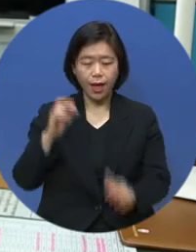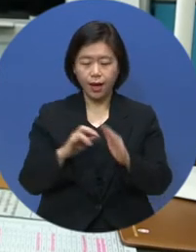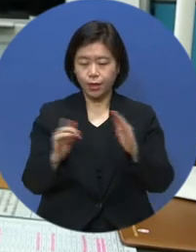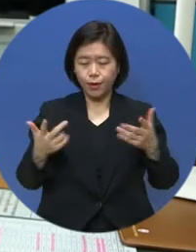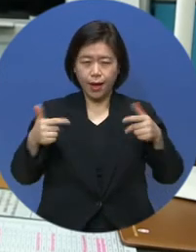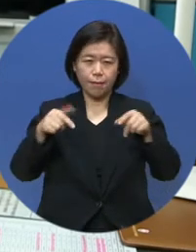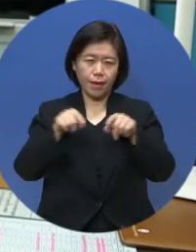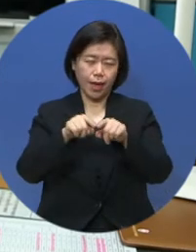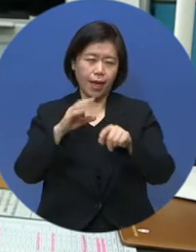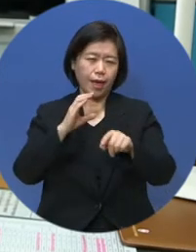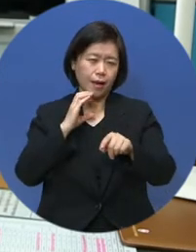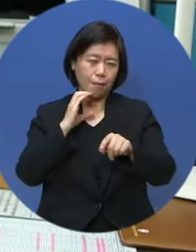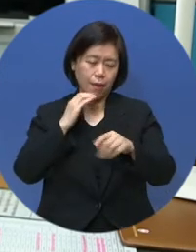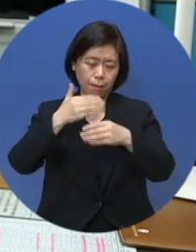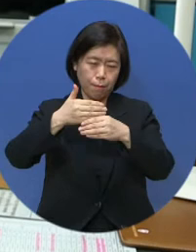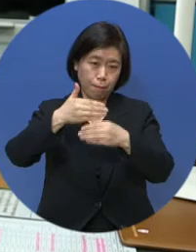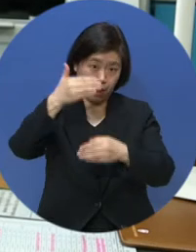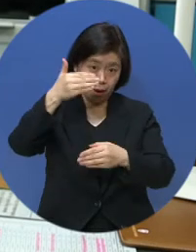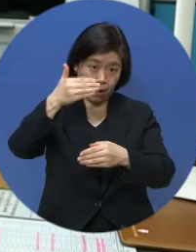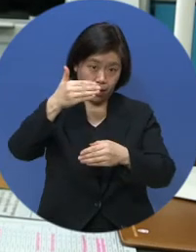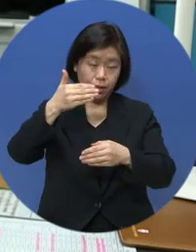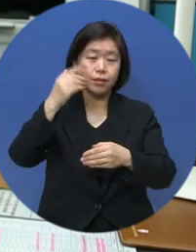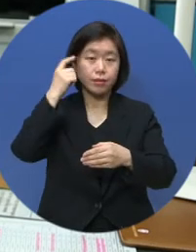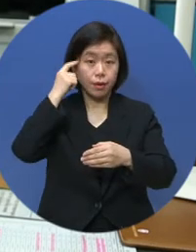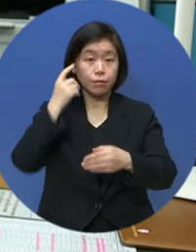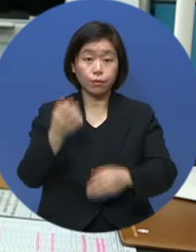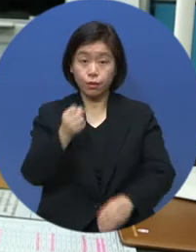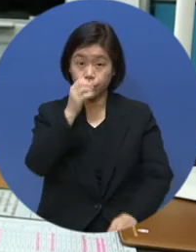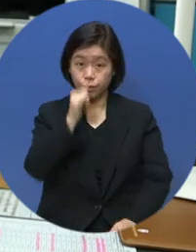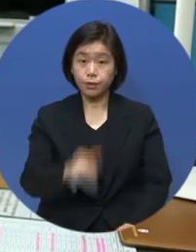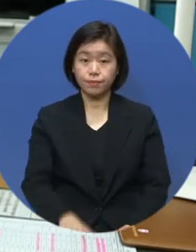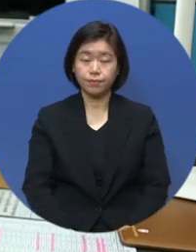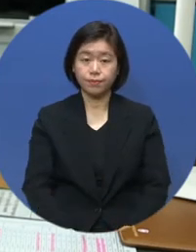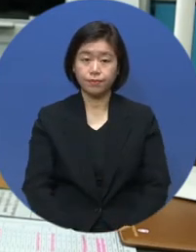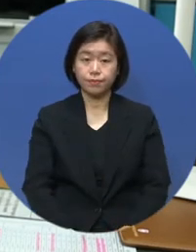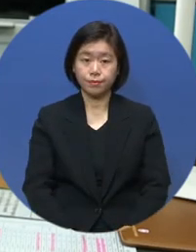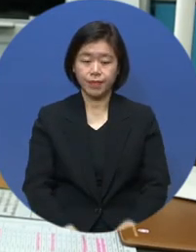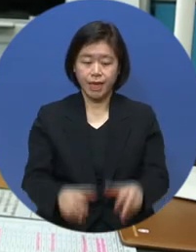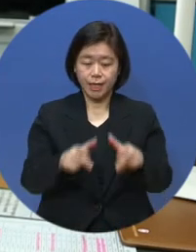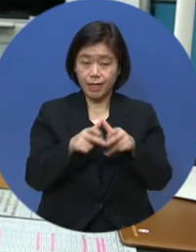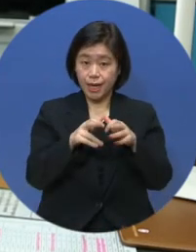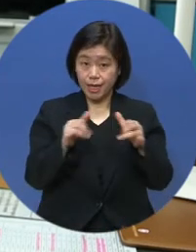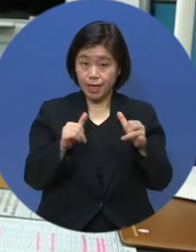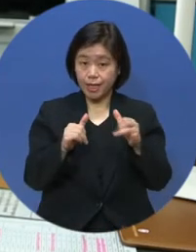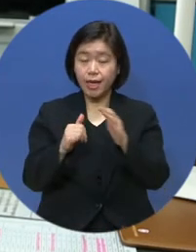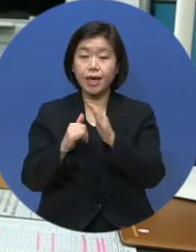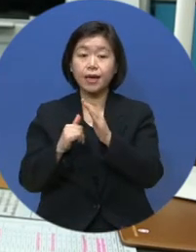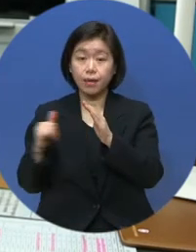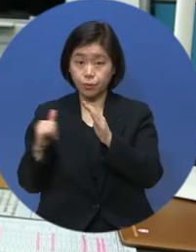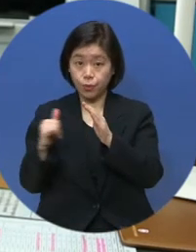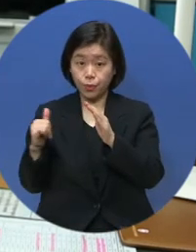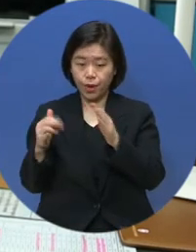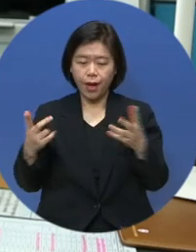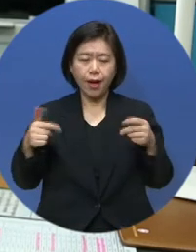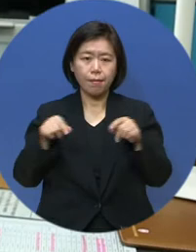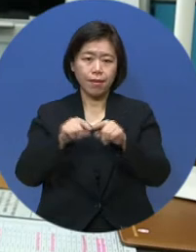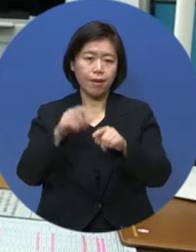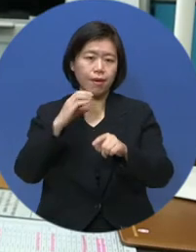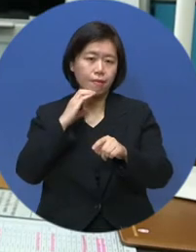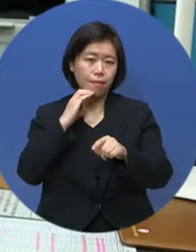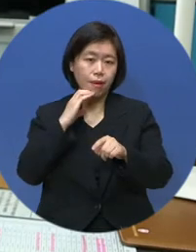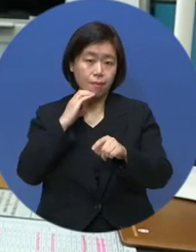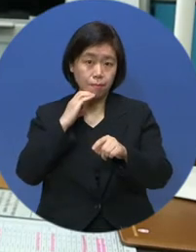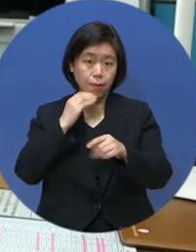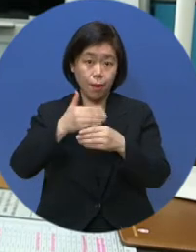있는 비전이기도 합니다. 그래서 가족들이 공동으로 카페를 창업하고 또 지원할 수